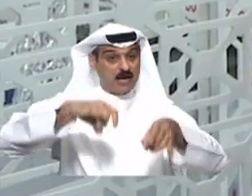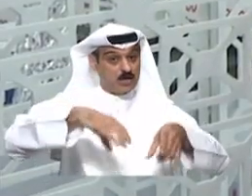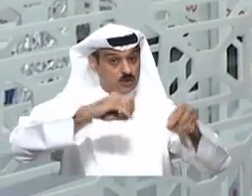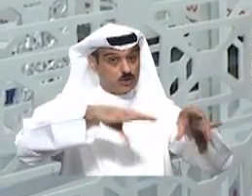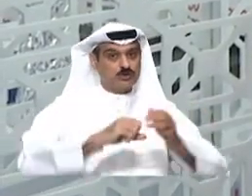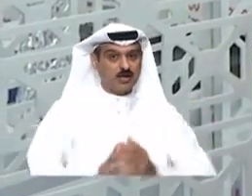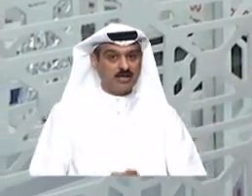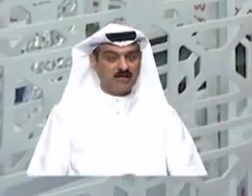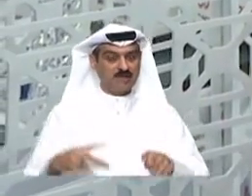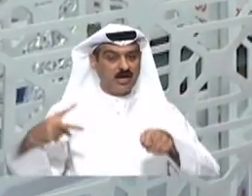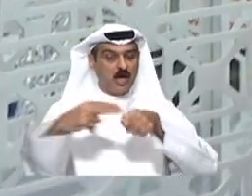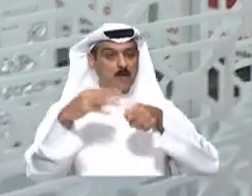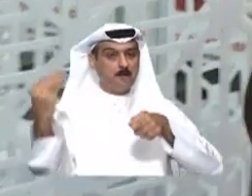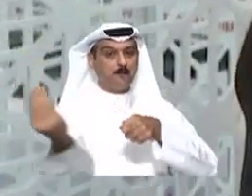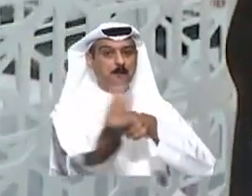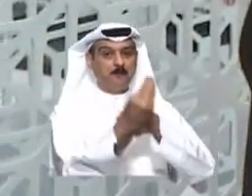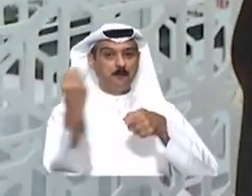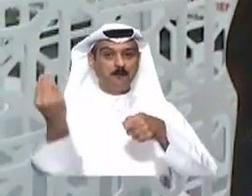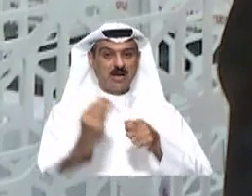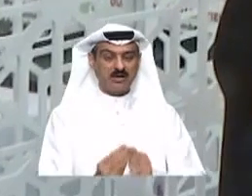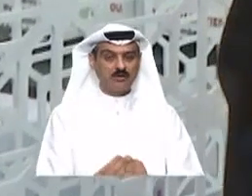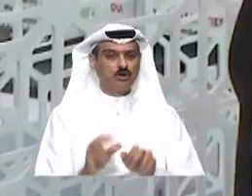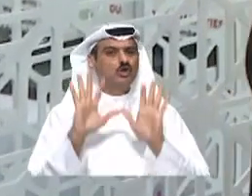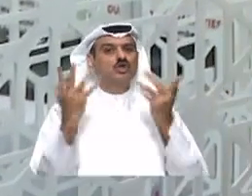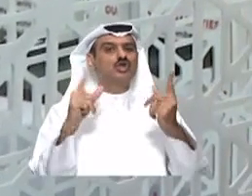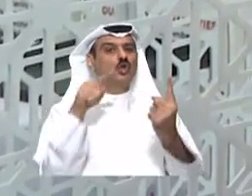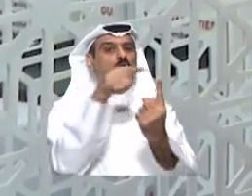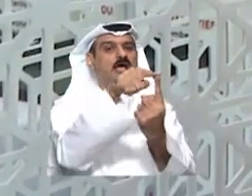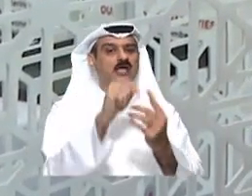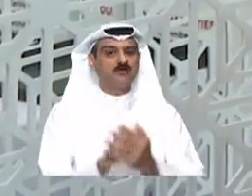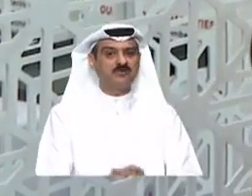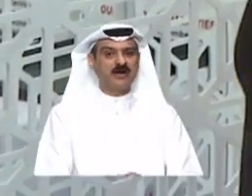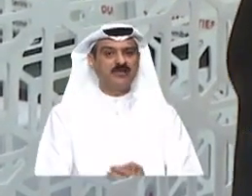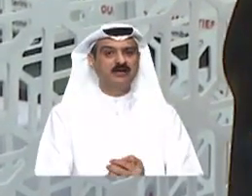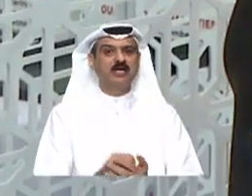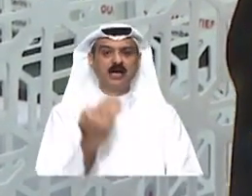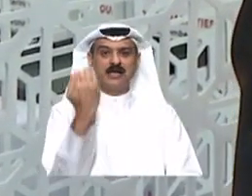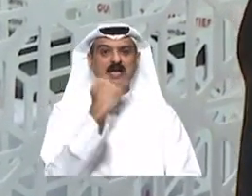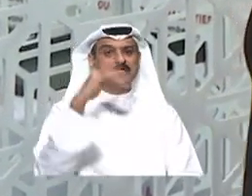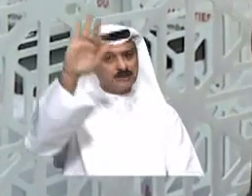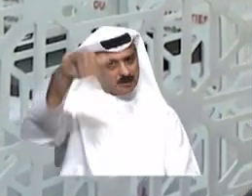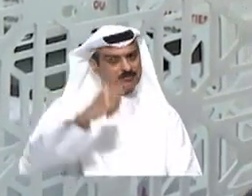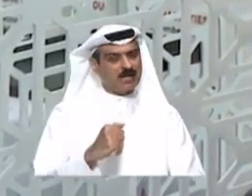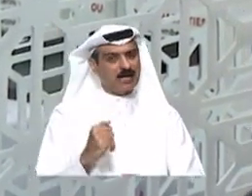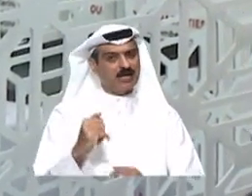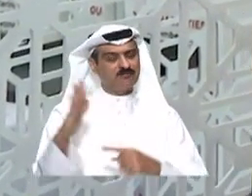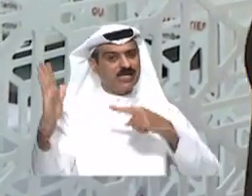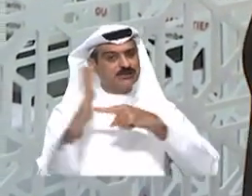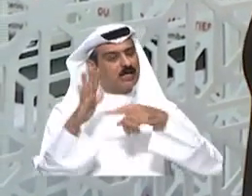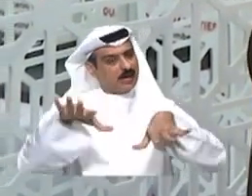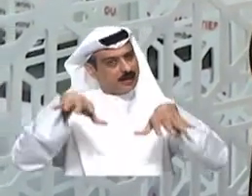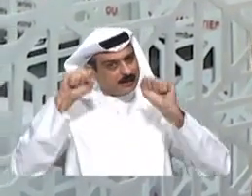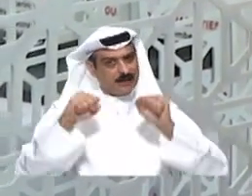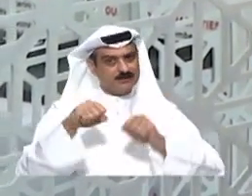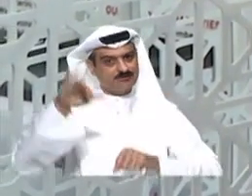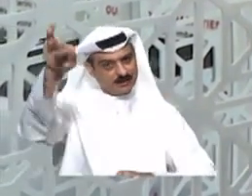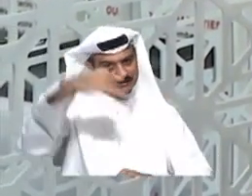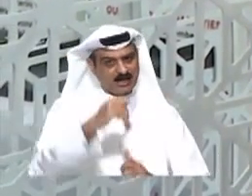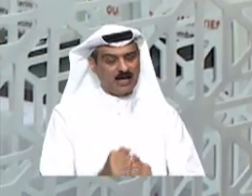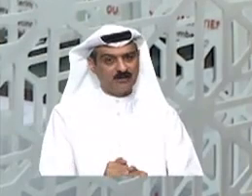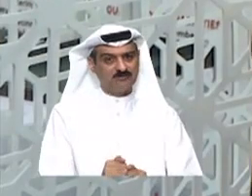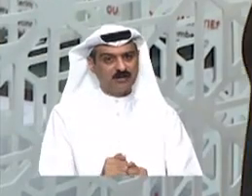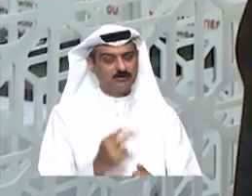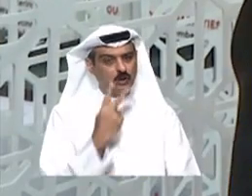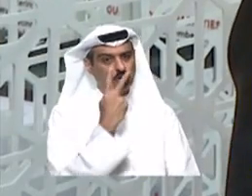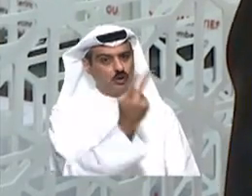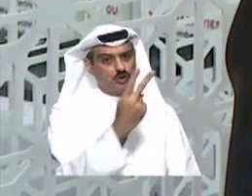تقيم معرض وظيفي، الغرض من هذا المعرض هو إعطاء فرصة لطلبتنا للالتقاء بالشركات القائمة في الكويت حتى